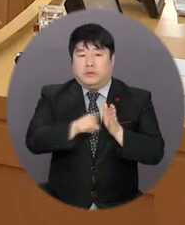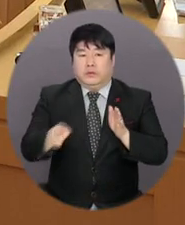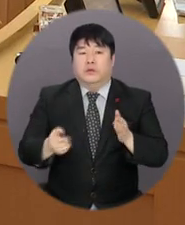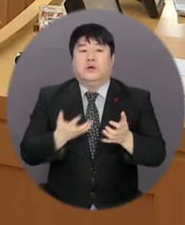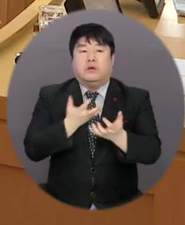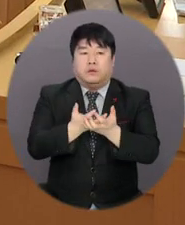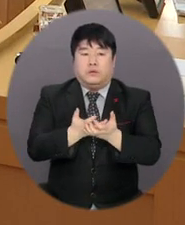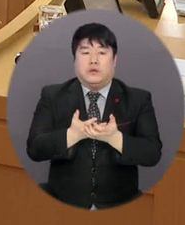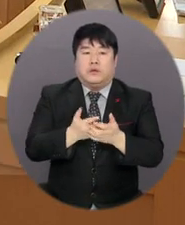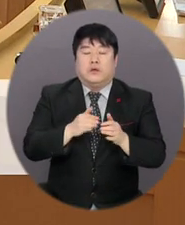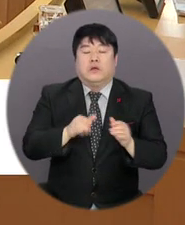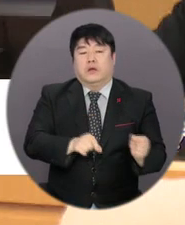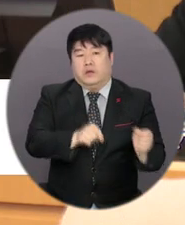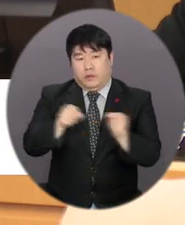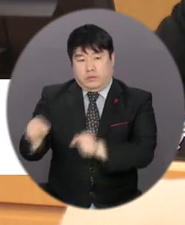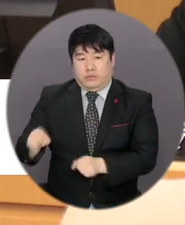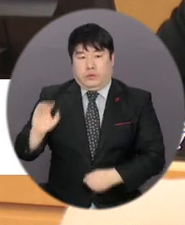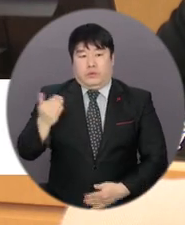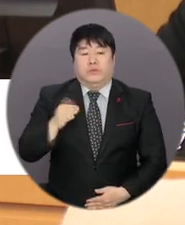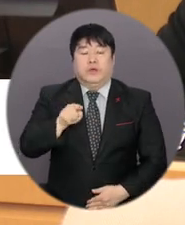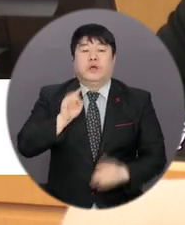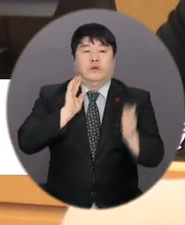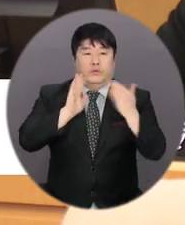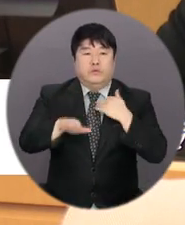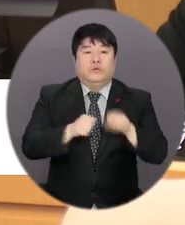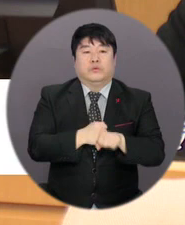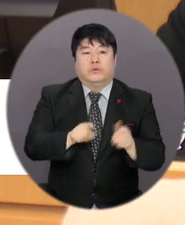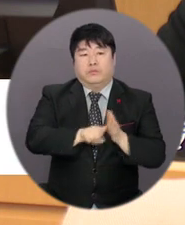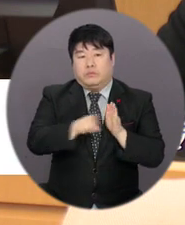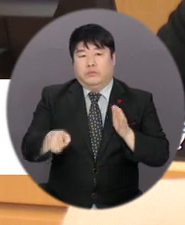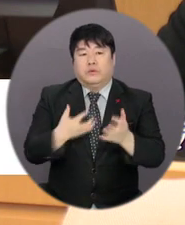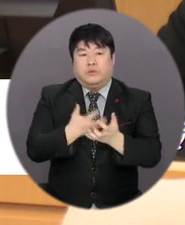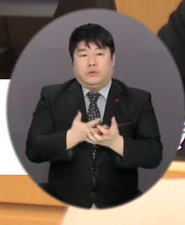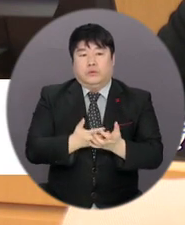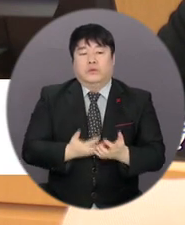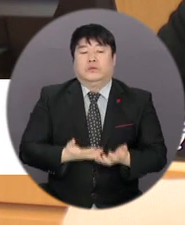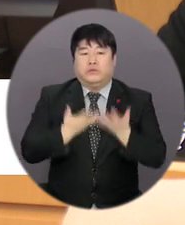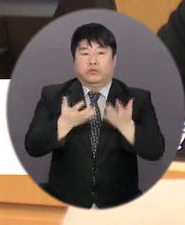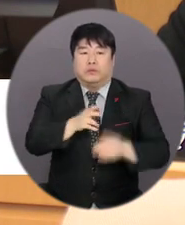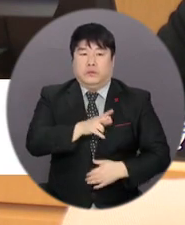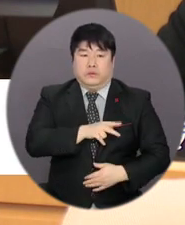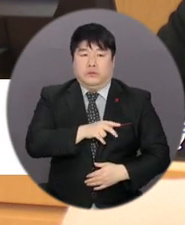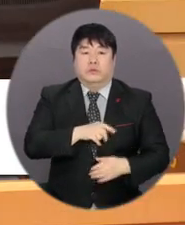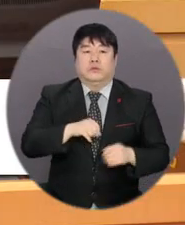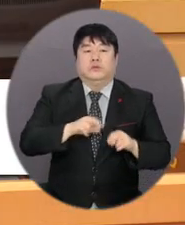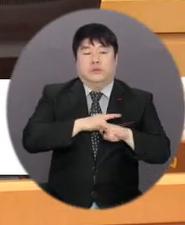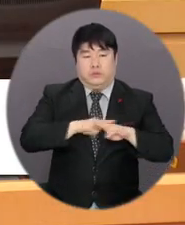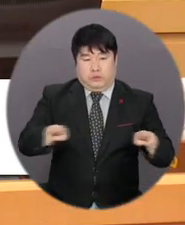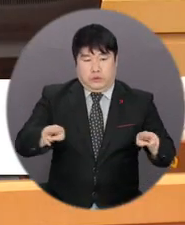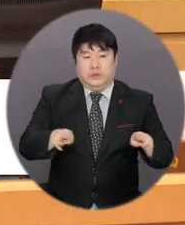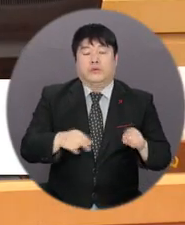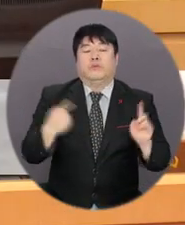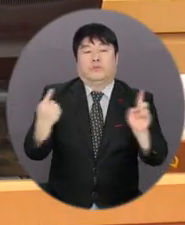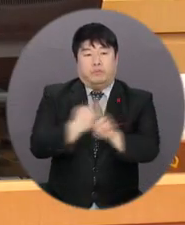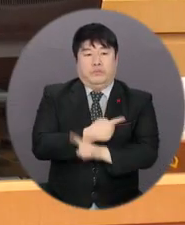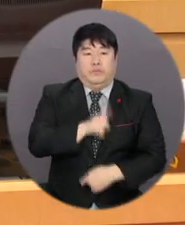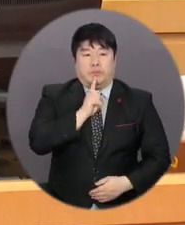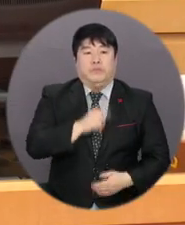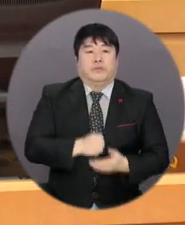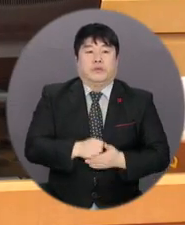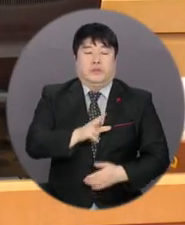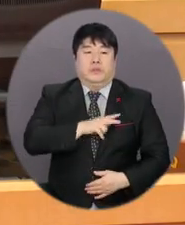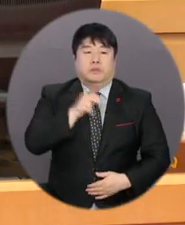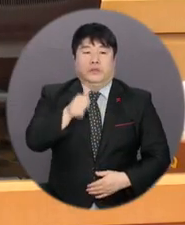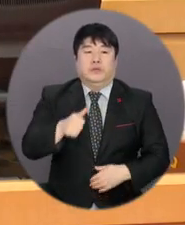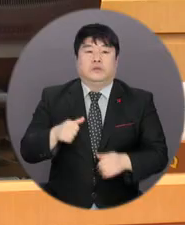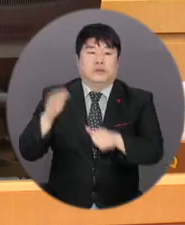처리는 결국 보류됐습니다. 이후 불신임안을 제출했던 의원들이 철회로 방향을 선회했습니다.